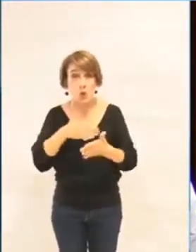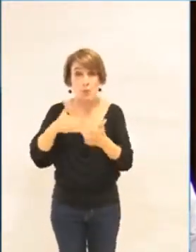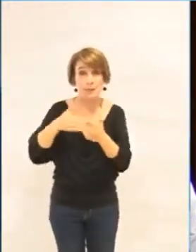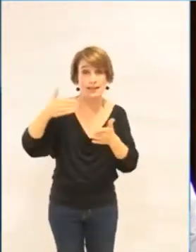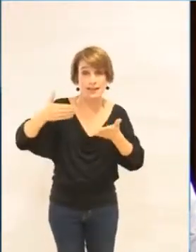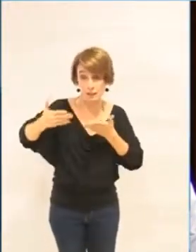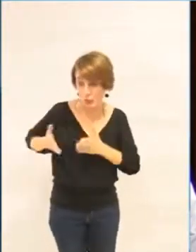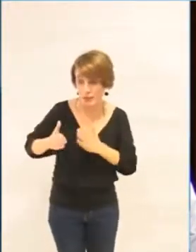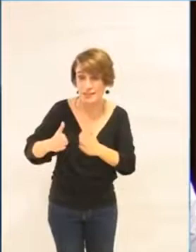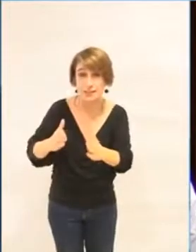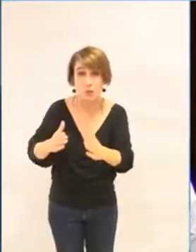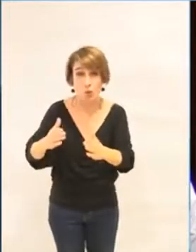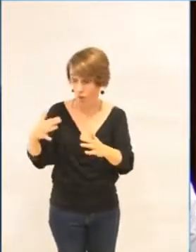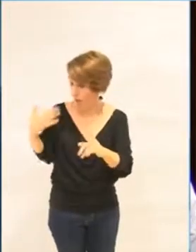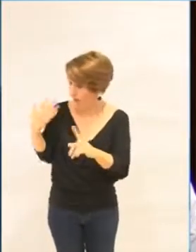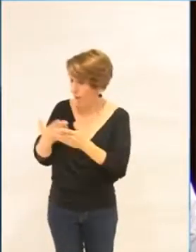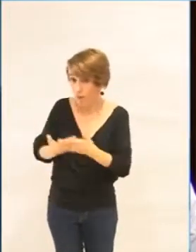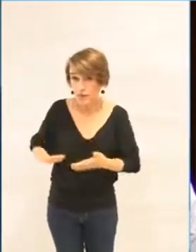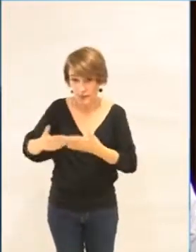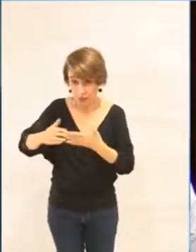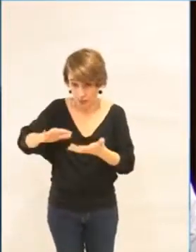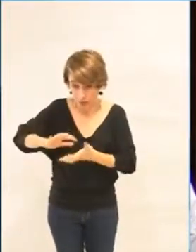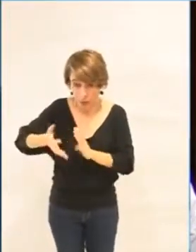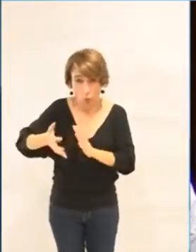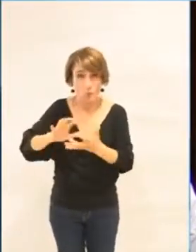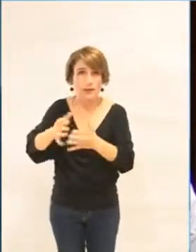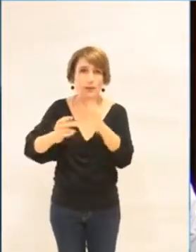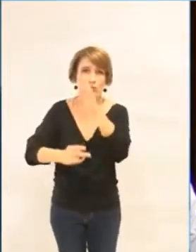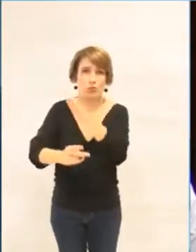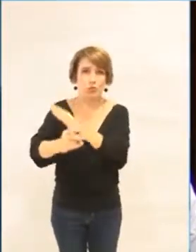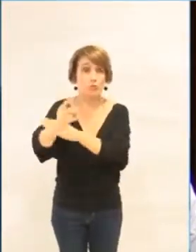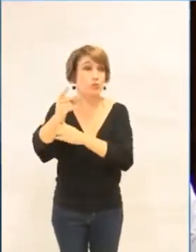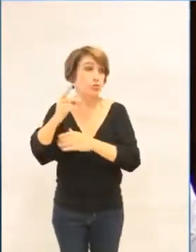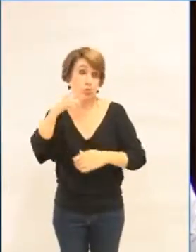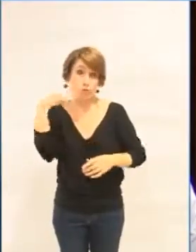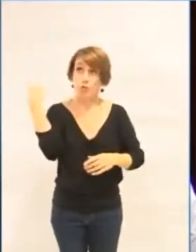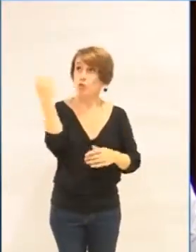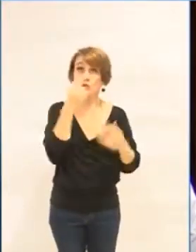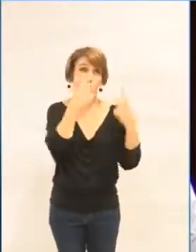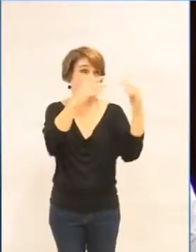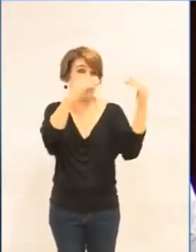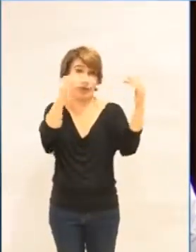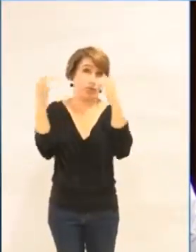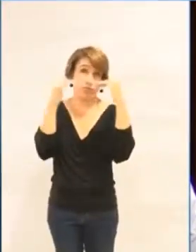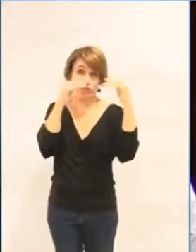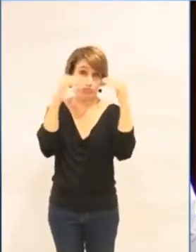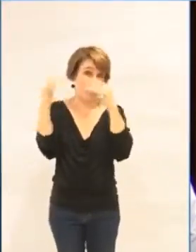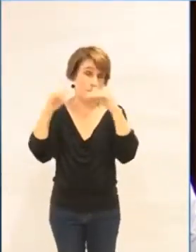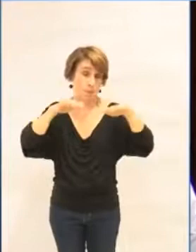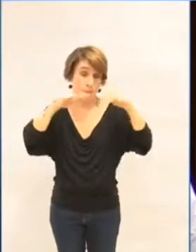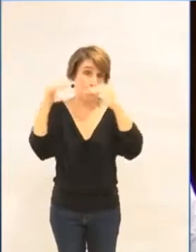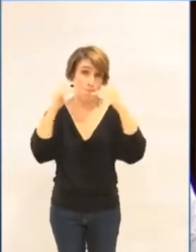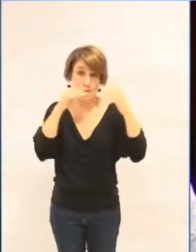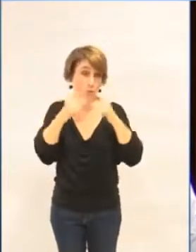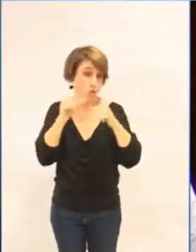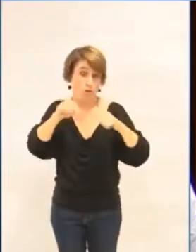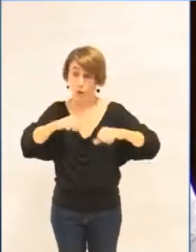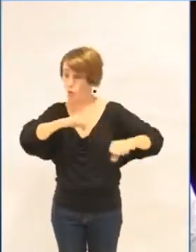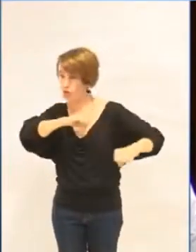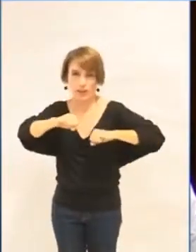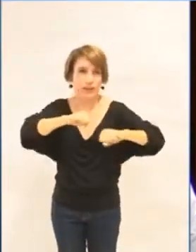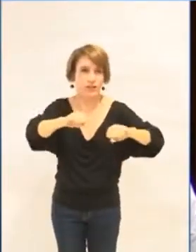complexité de plus en plus forte, qui est celle de toutes les collectivités territoriales d'agir dans un